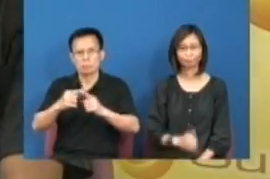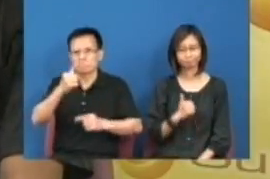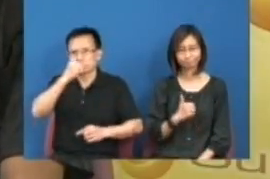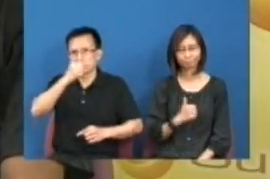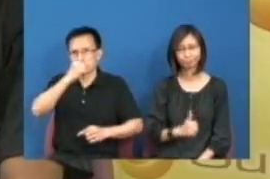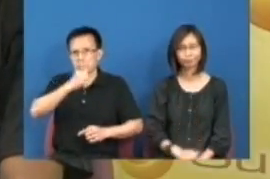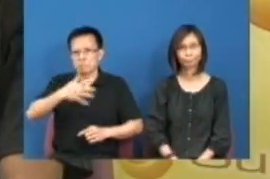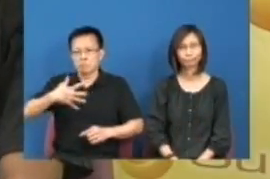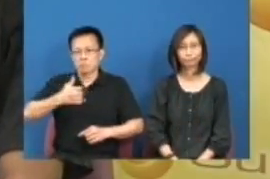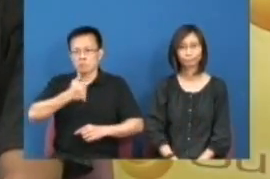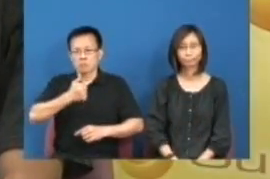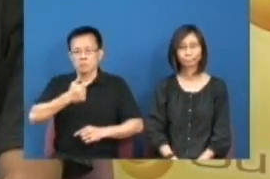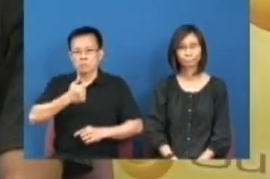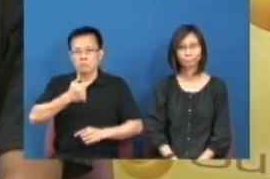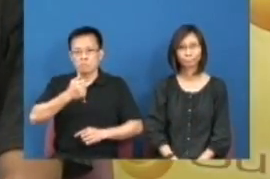都